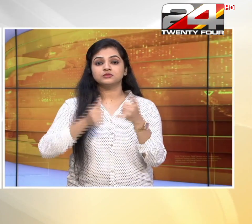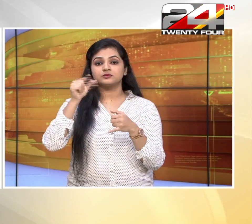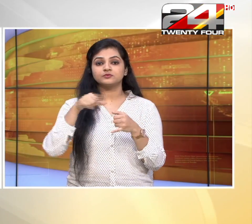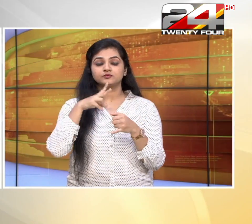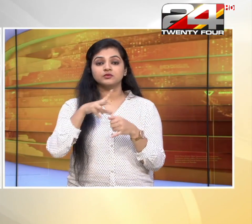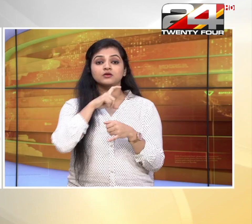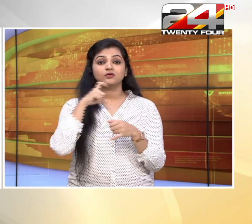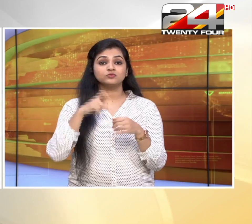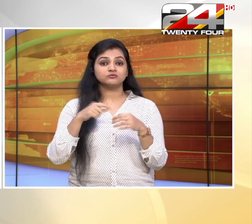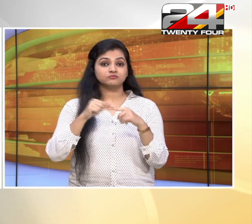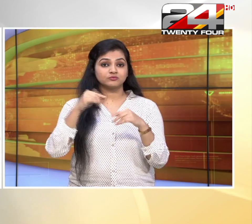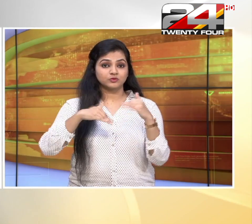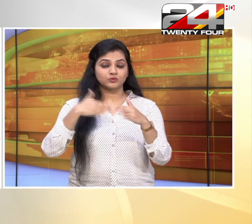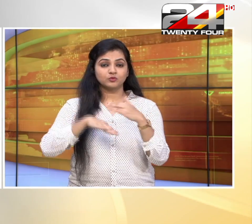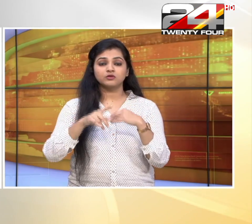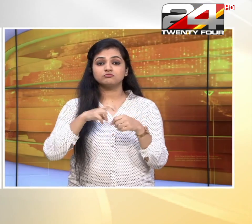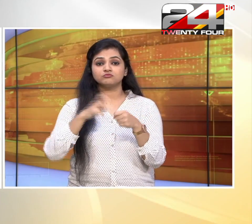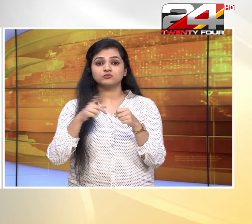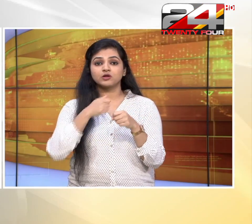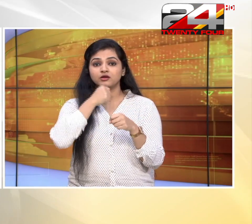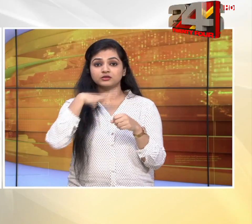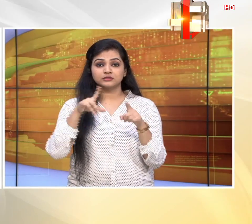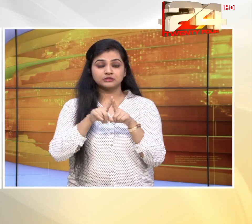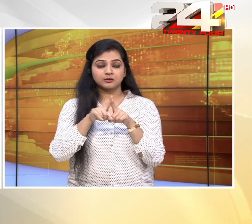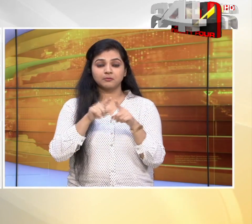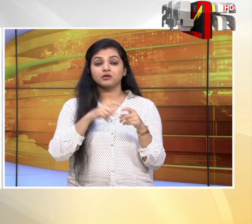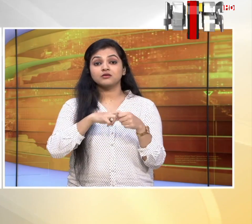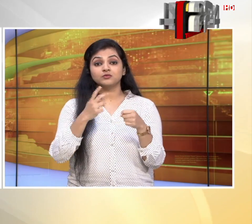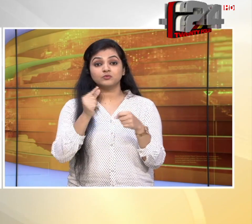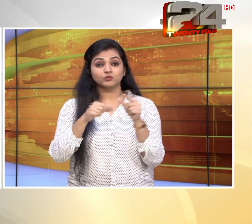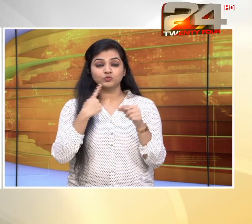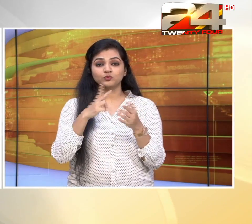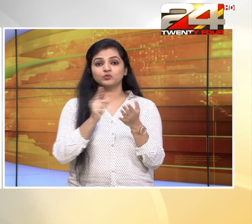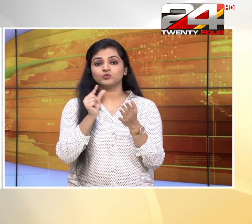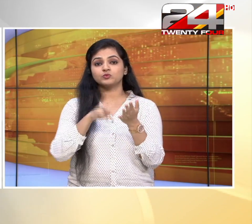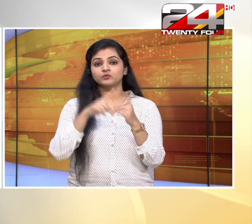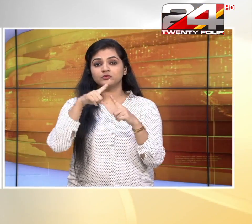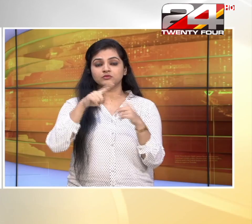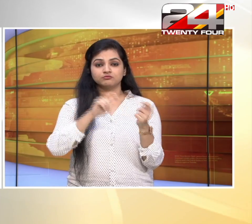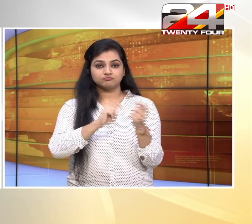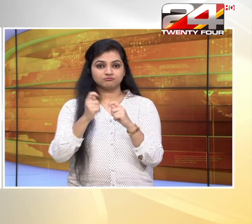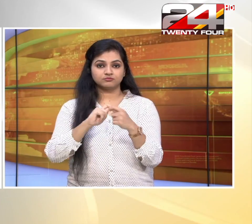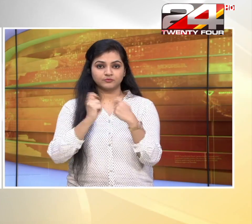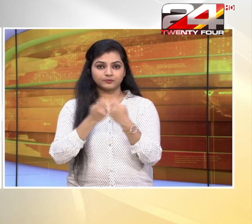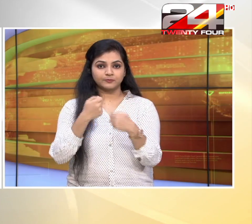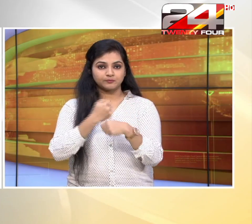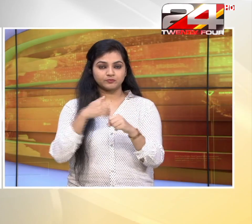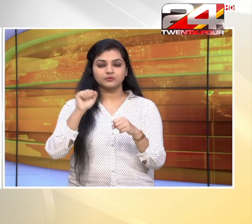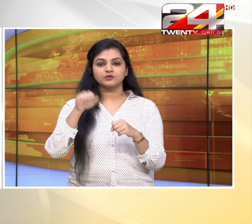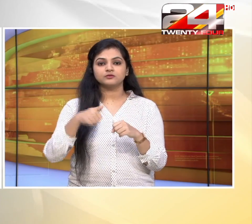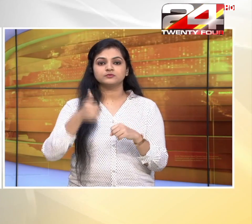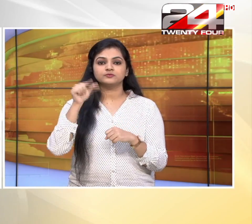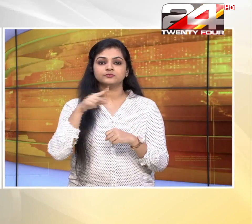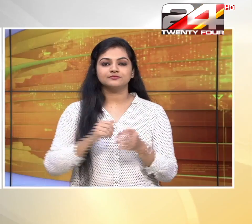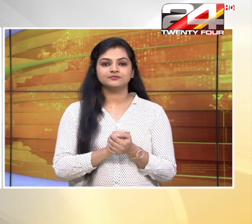യെച്ചൂരി. കമ്മ്യൂണിസ്റ്റ് പാർട്ടിയിൽ വിരമിക്കലില്ല എന്നും ഘടകങ്ങളിൽ നിന്ന് ഒഴിയുന്ന നേതാക്കൾക്കായി പ്രത്യേക പ്രവർത്തന മേഖല സജ്ജീകരിക്കുമെന്നും സീതാറാം യെച്ചൂരി 24നോട്